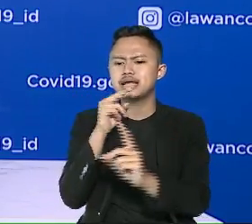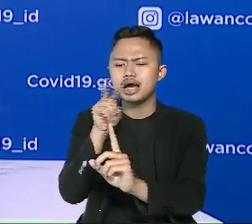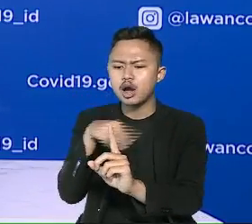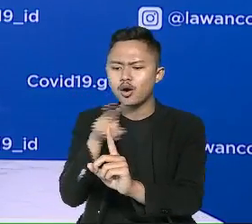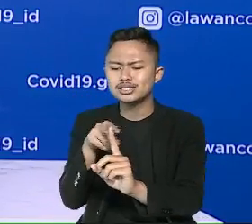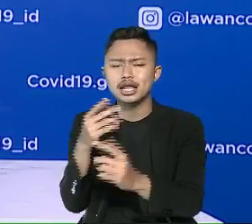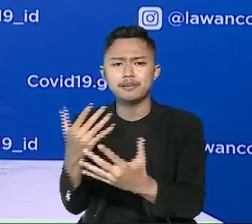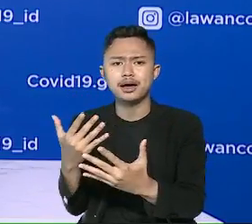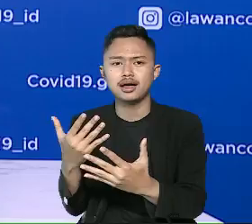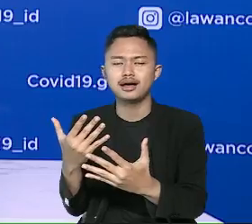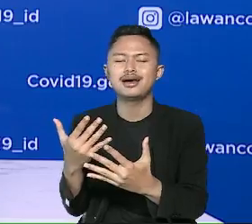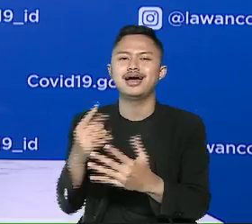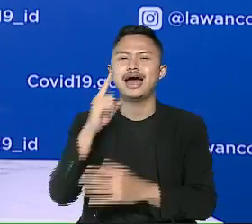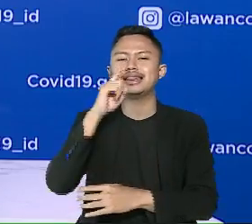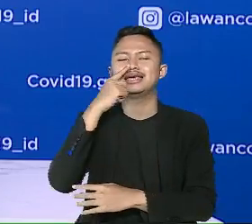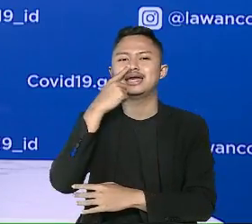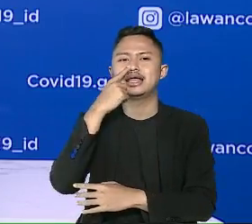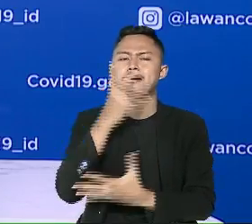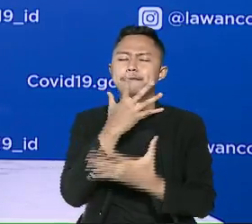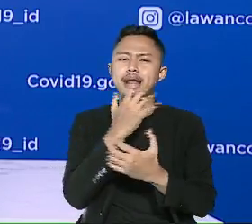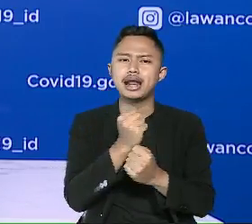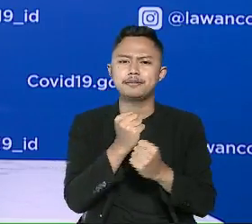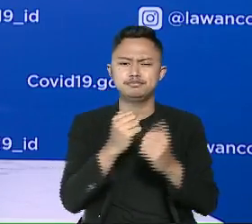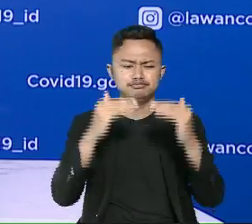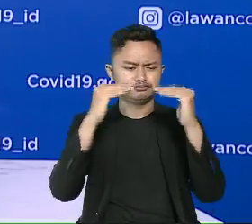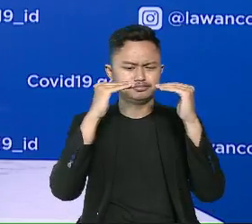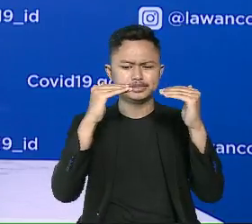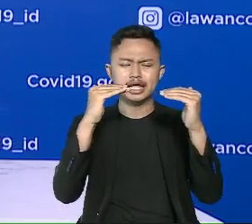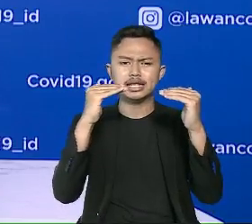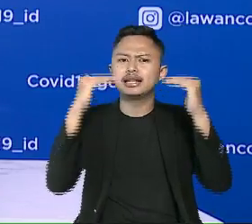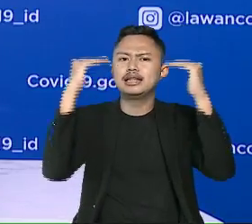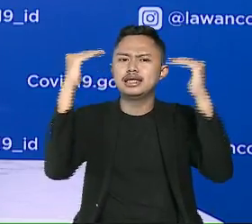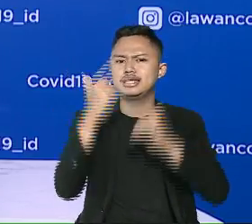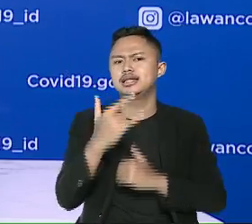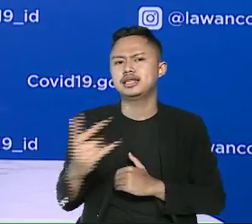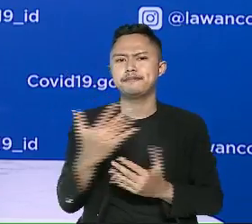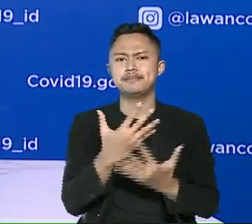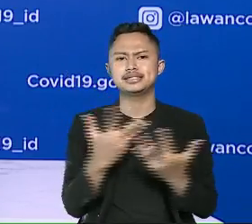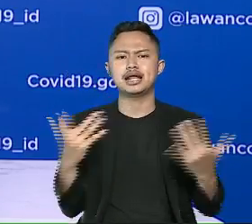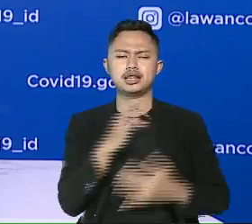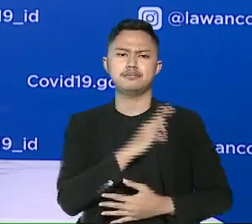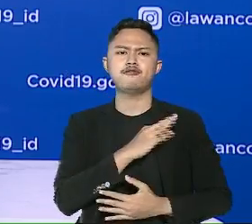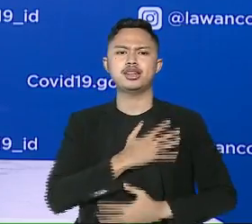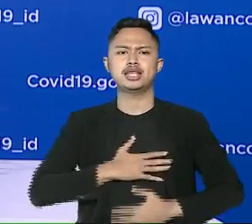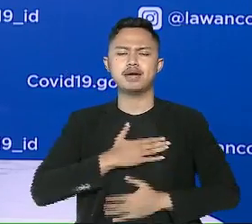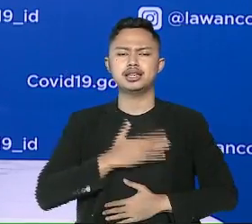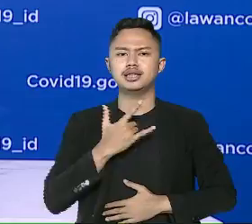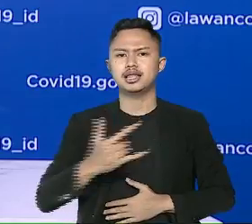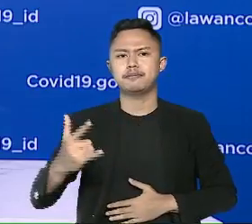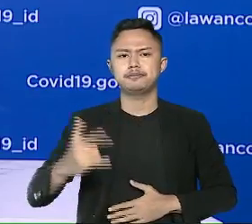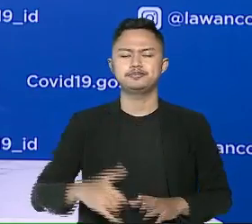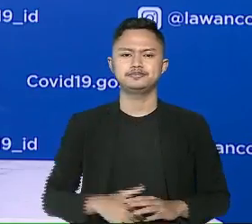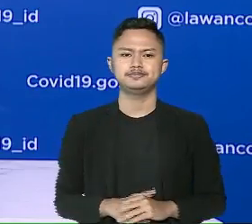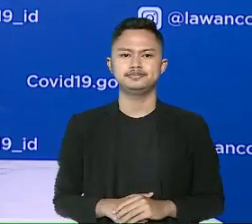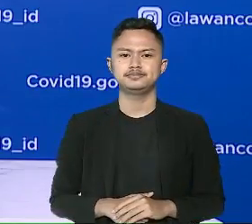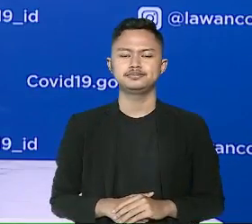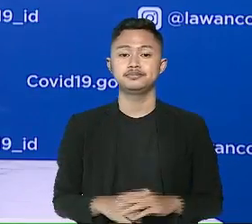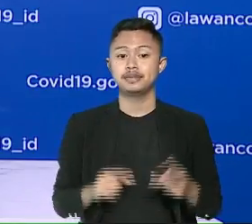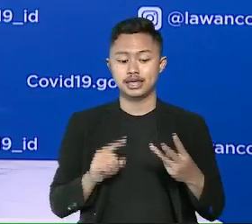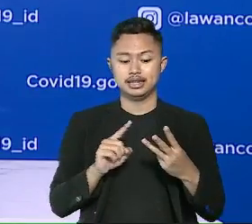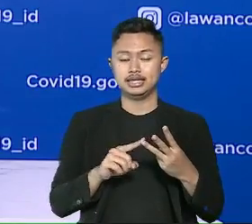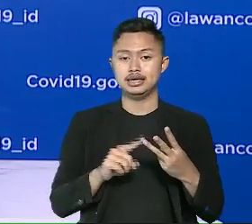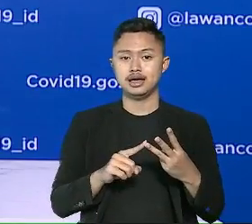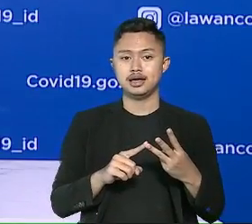agar dipastikan tetap baik akurasinya selama digunakan di masyarakat. Yang ketiga, yaitu transparansi dari